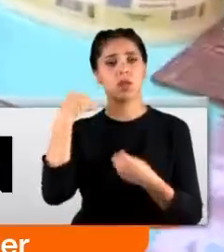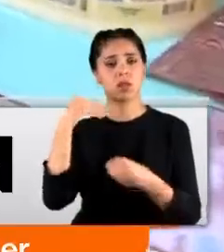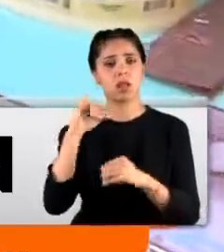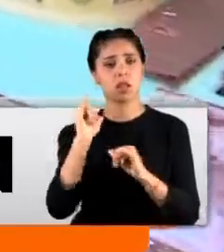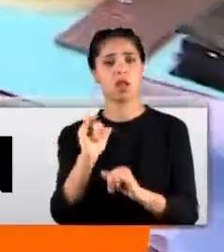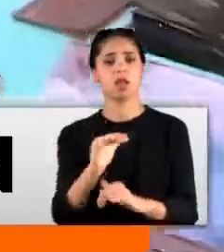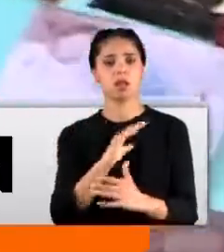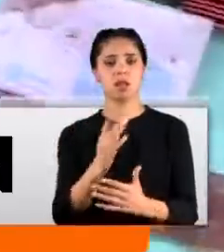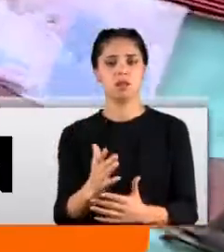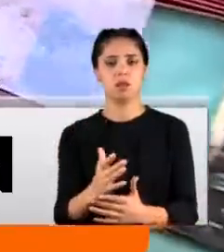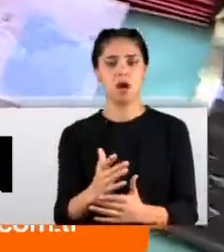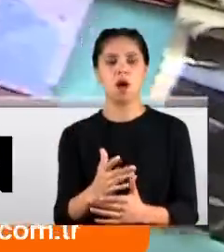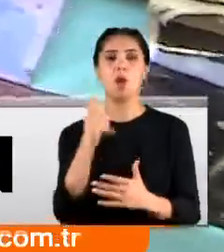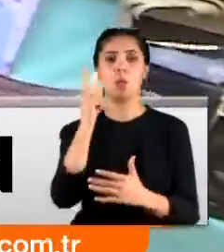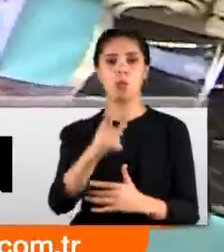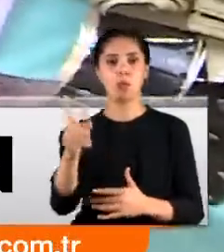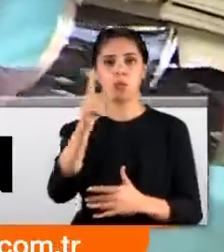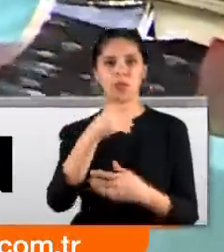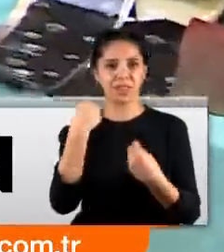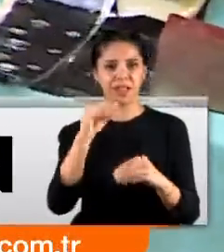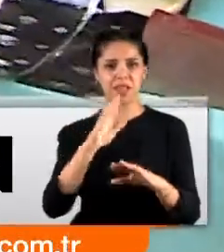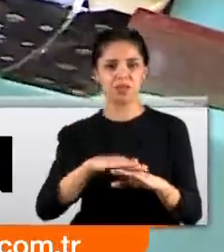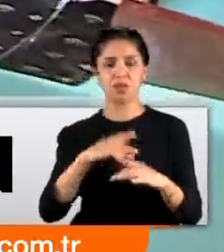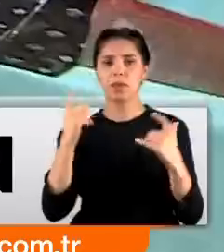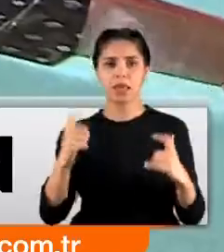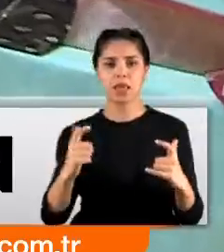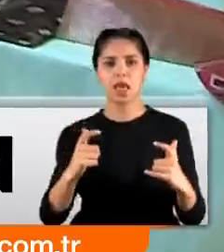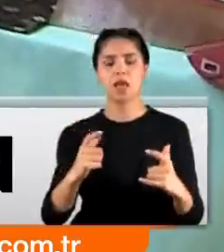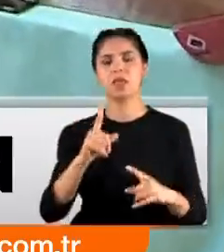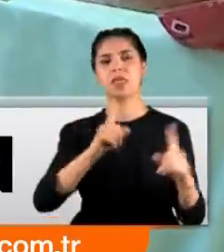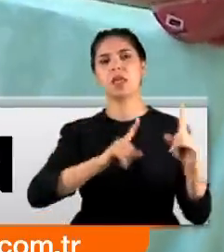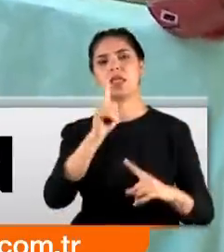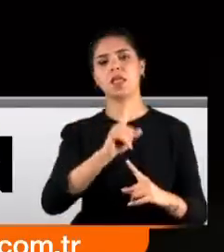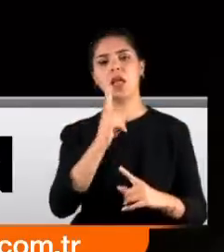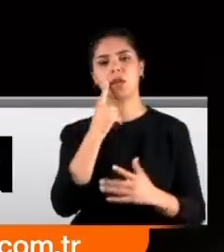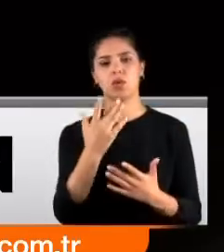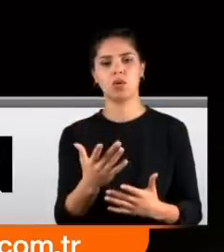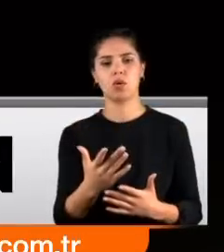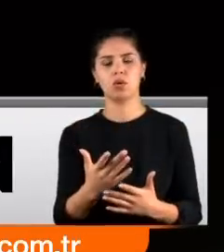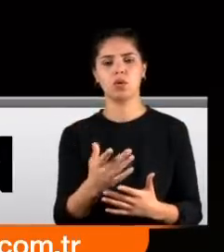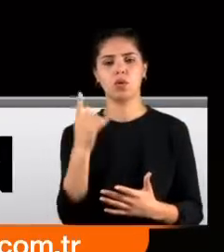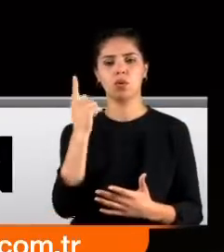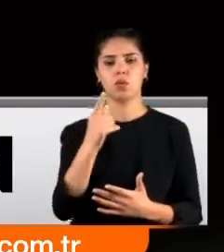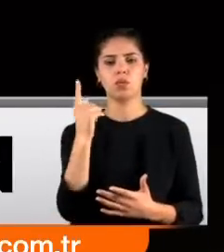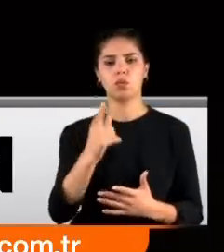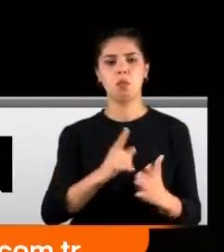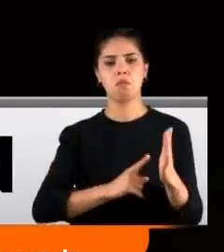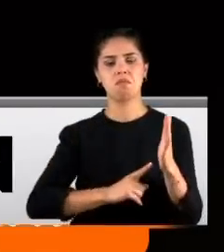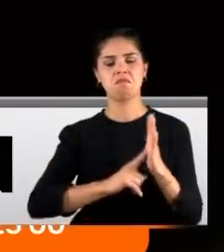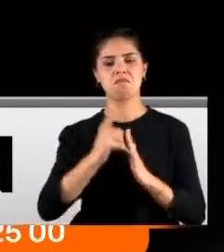da sürüyorlardı. Elbette onların satış yaptığı yerse yine internet ortamıydı. İnanılmaz bir başarılı